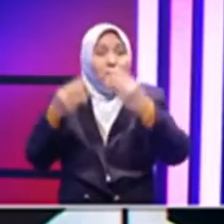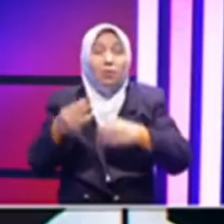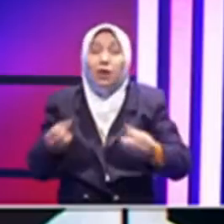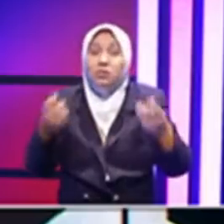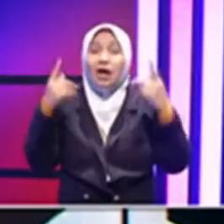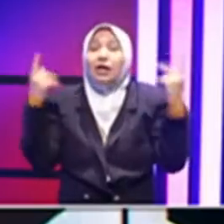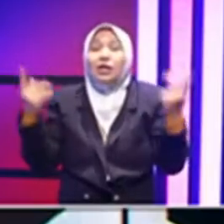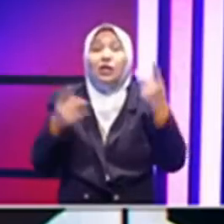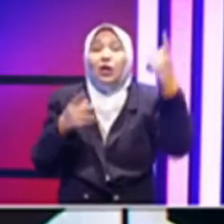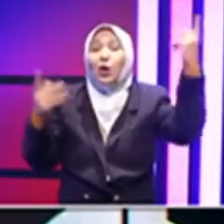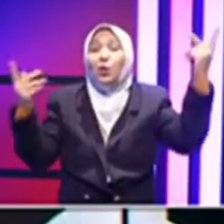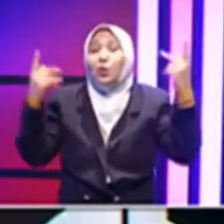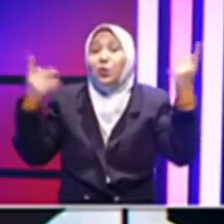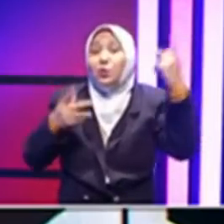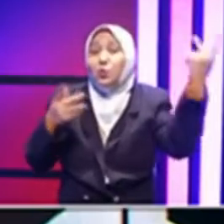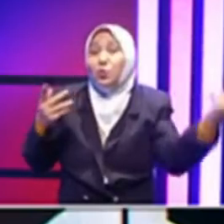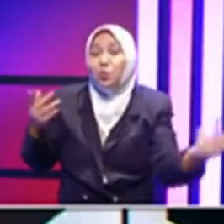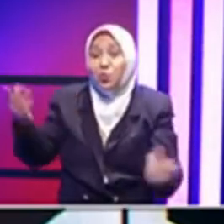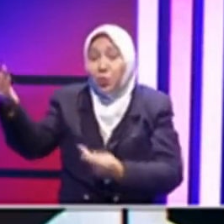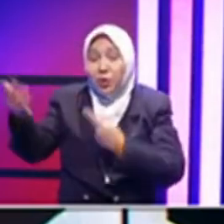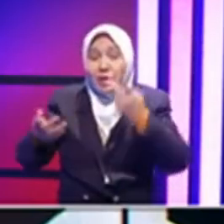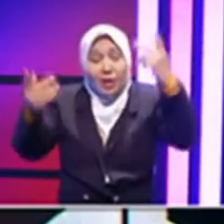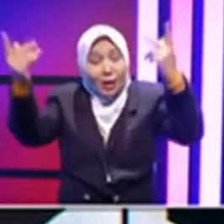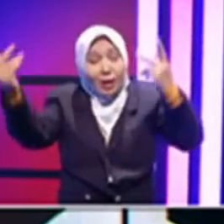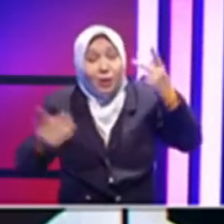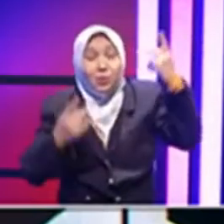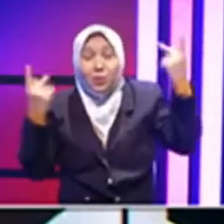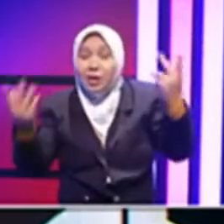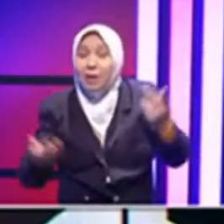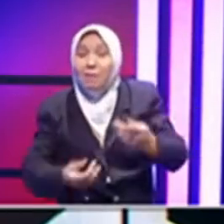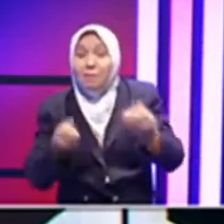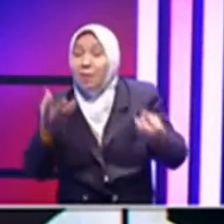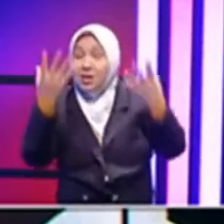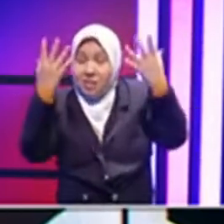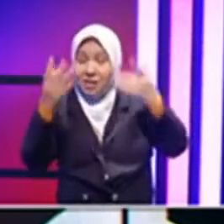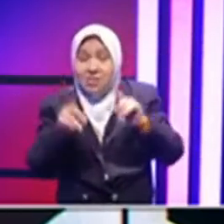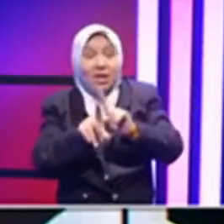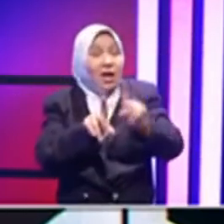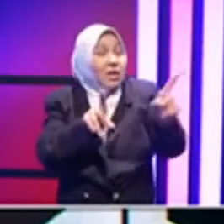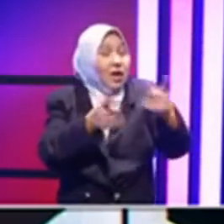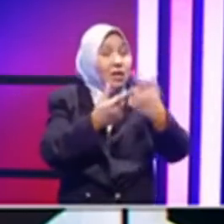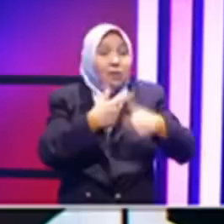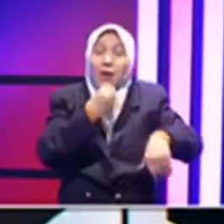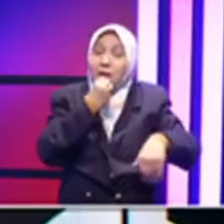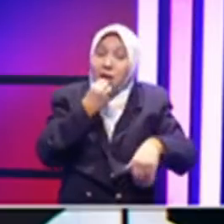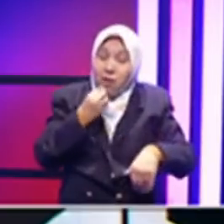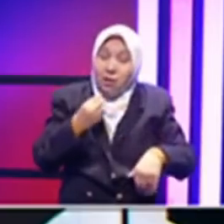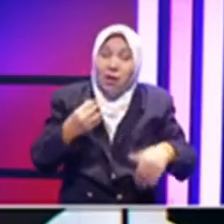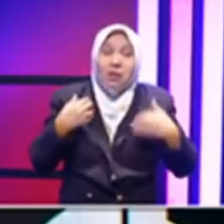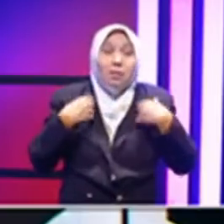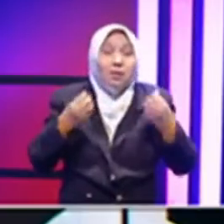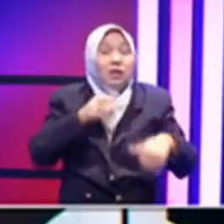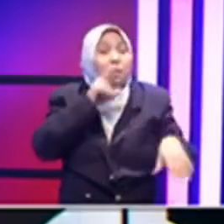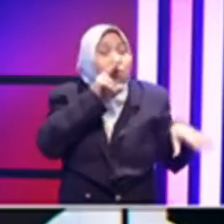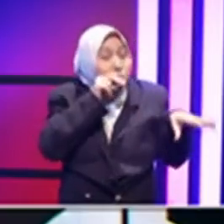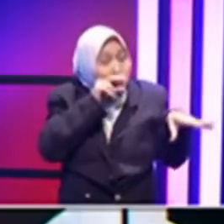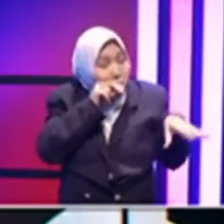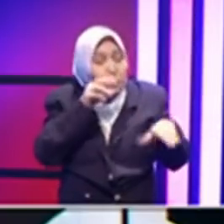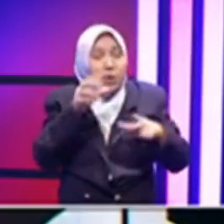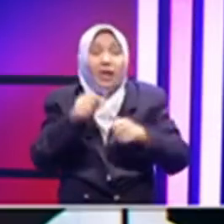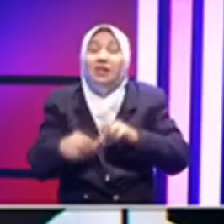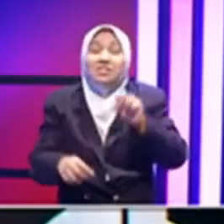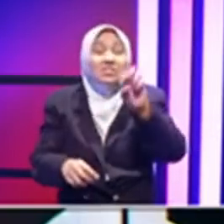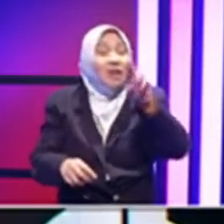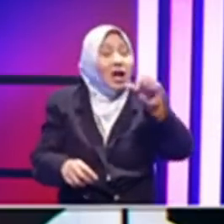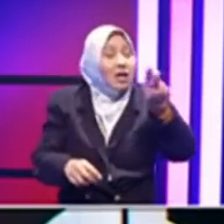Ustaz. Betul. Kenduri banyak, tuan-tuan pergi kenduri tersebut. Ketika itu selain daripada makan itu, memang burung pun makan, ya, serangga pun